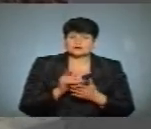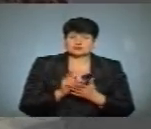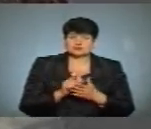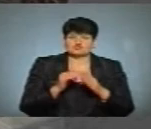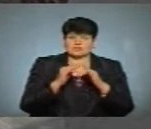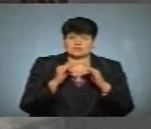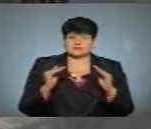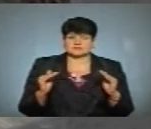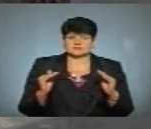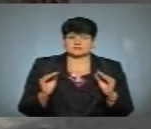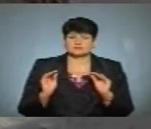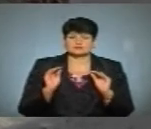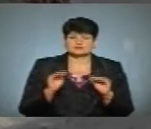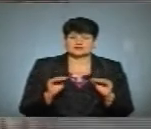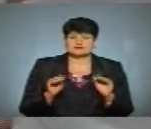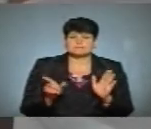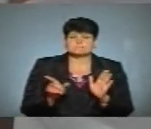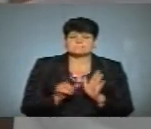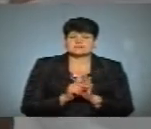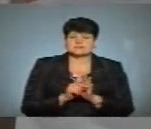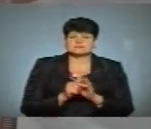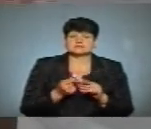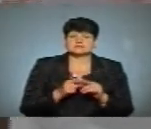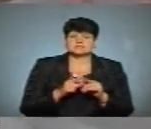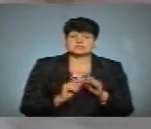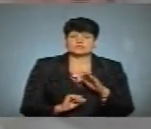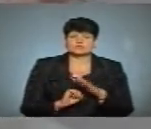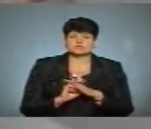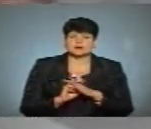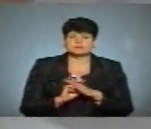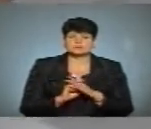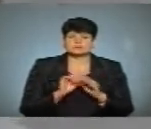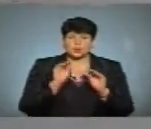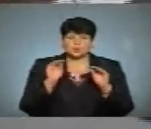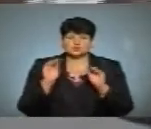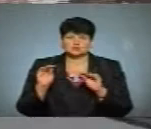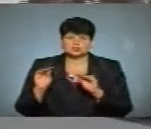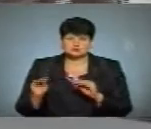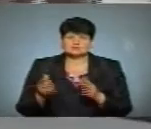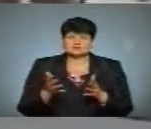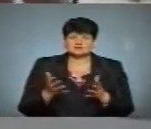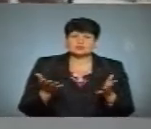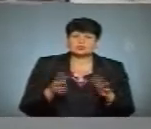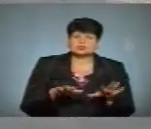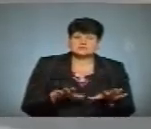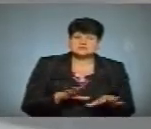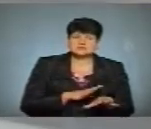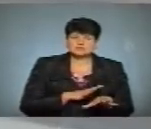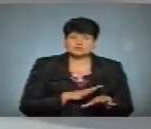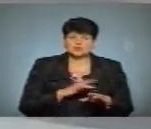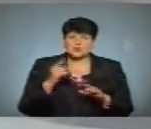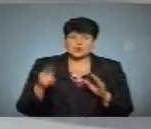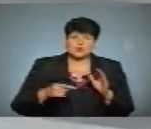вставили до конкретних прив'язок на цих фундаментах певні конструкції. І таким чином ми з'ясували, в якому місці саме було